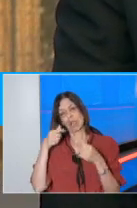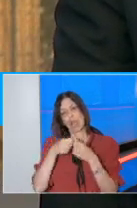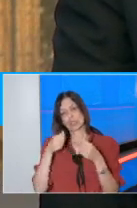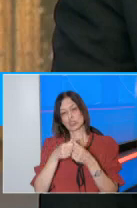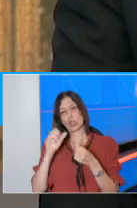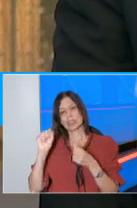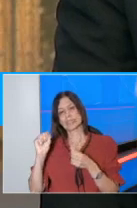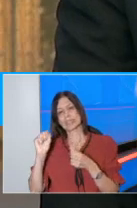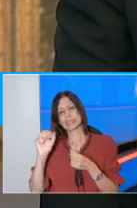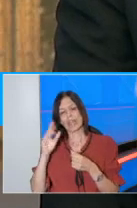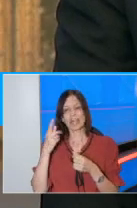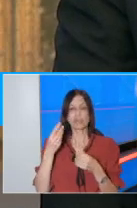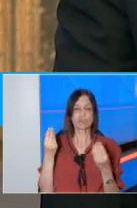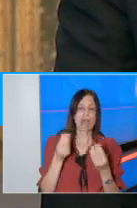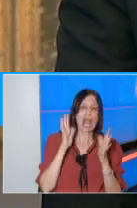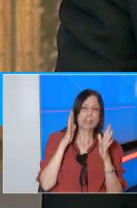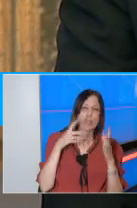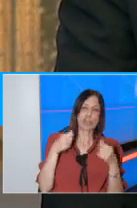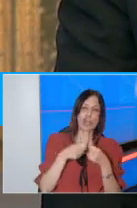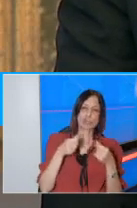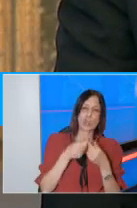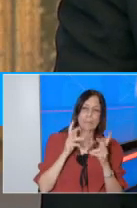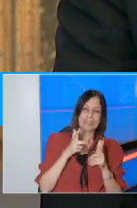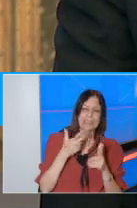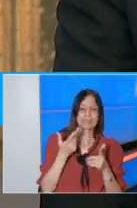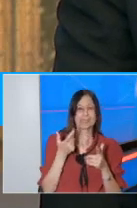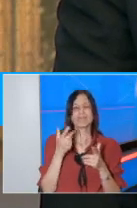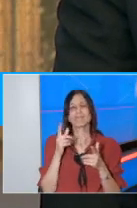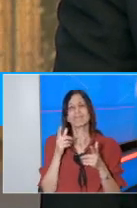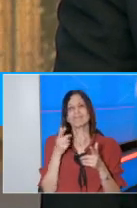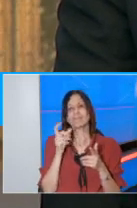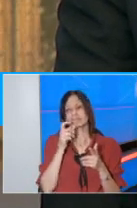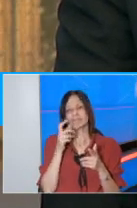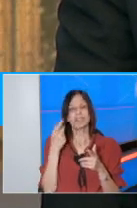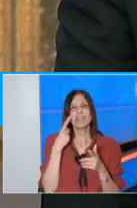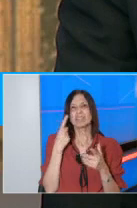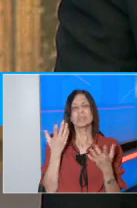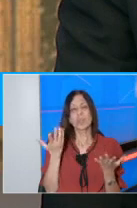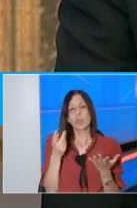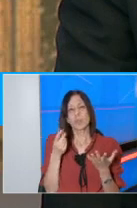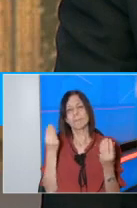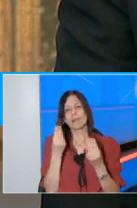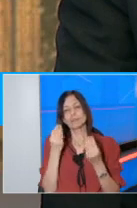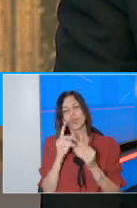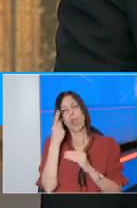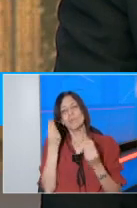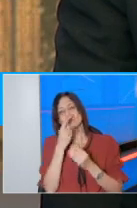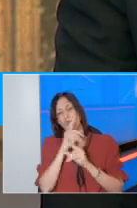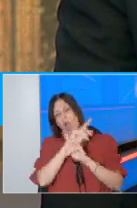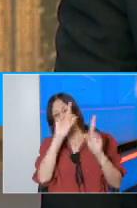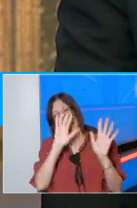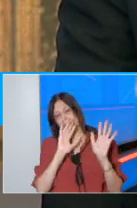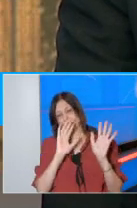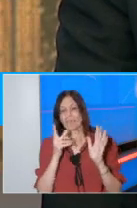למפרץ מקסיקו. זאת אומרת, יש בזה משהו שהוא מאפשר לנו את התחושת ביטחון הזאת, כאילו אנחנו מסתכלים על משהו שקורה למישהו אחר. אבל